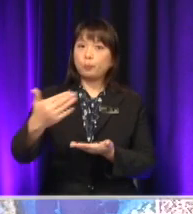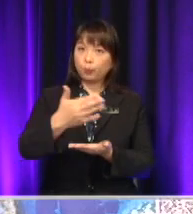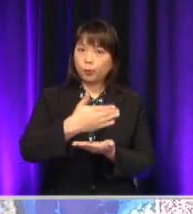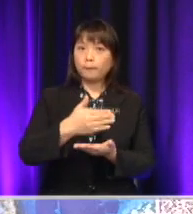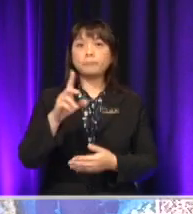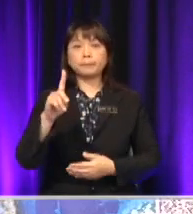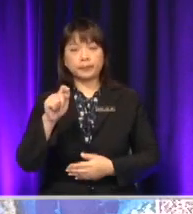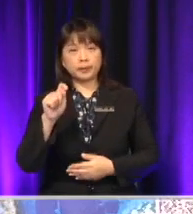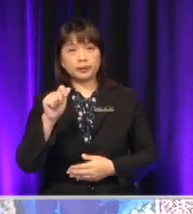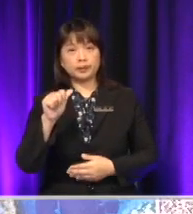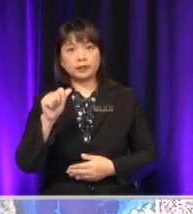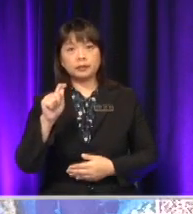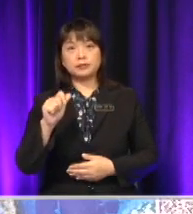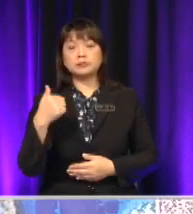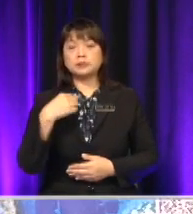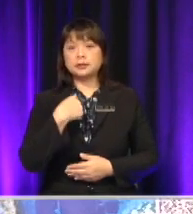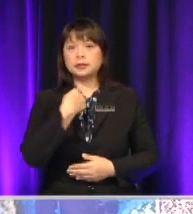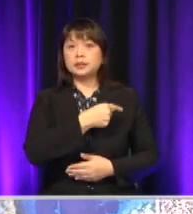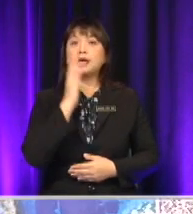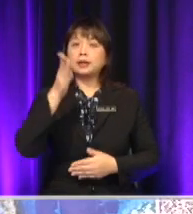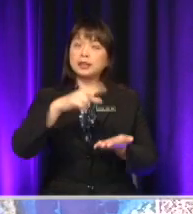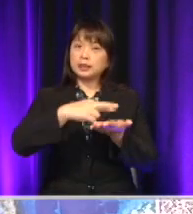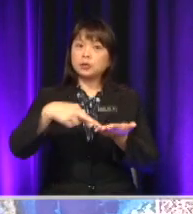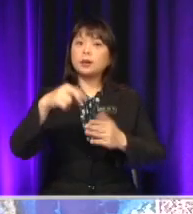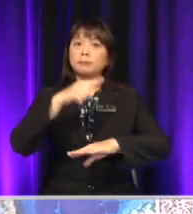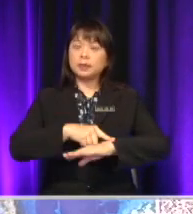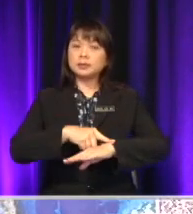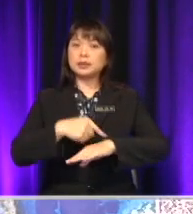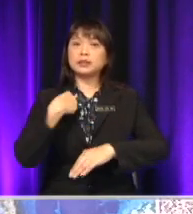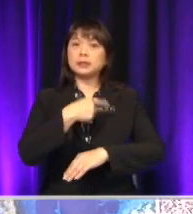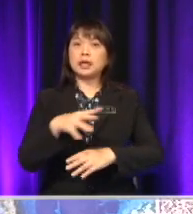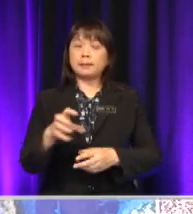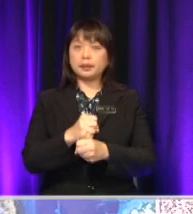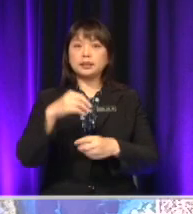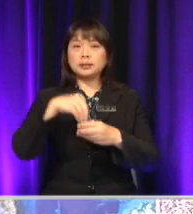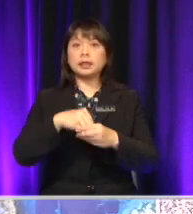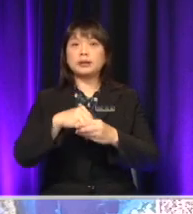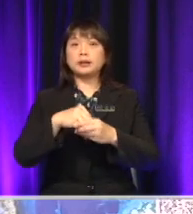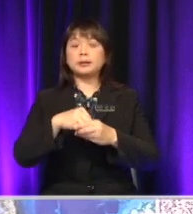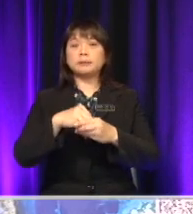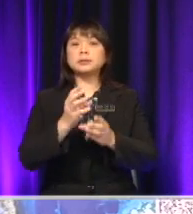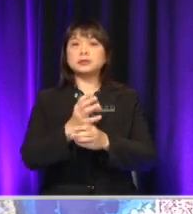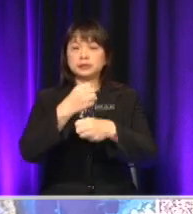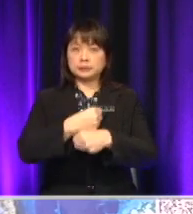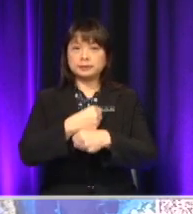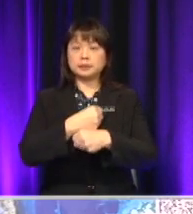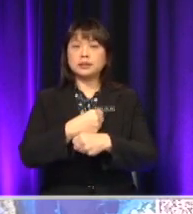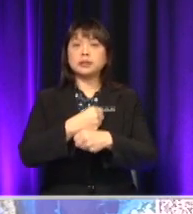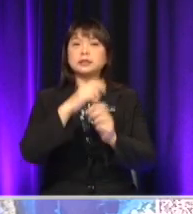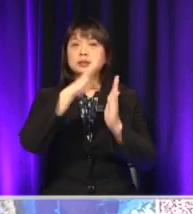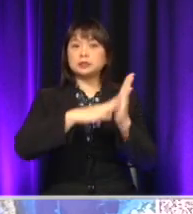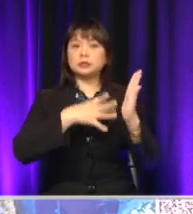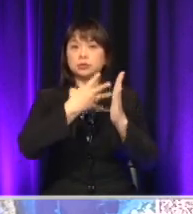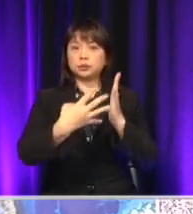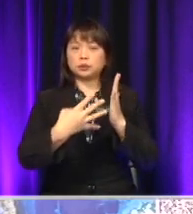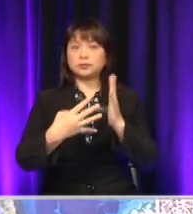akan rekodkan masa yang telah kita ambil tadi tu dalam bentuk jadual. Kan, Hanif? Dalam bentuk jadual, okey? Okey, dan yang